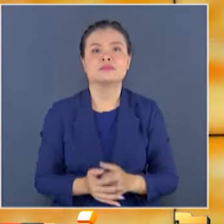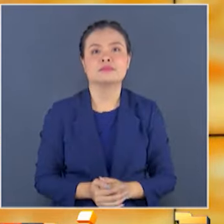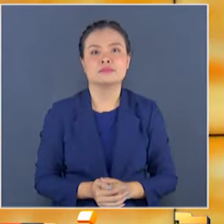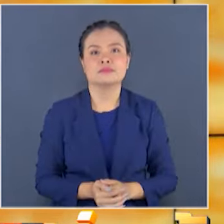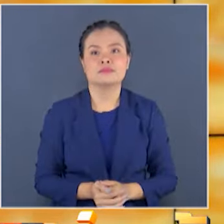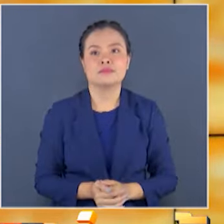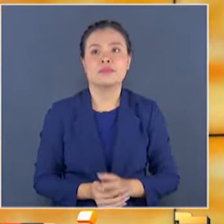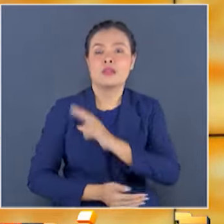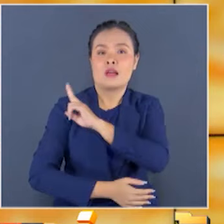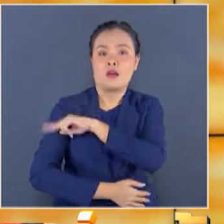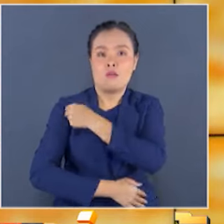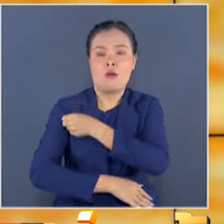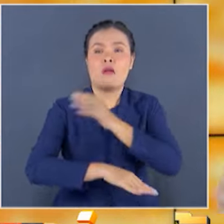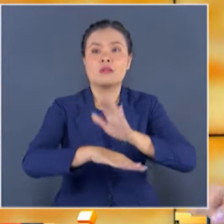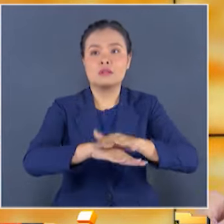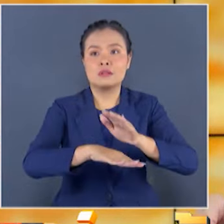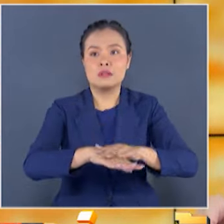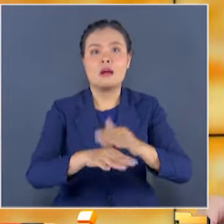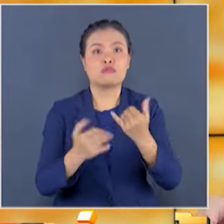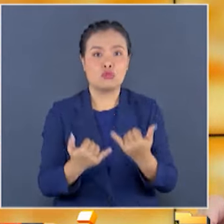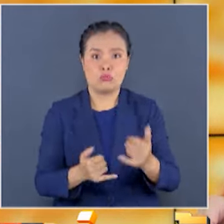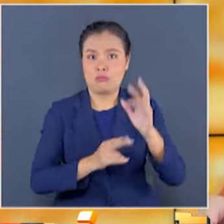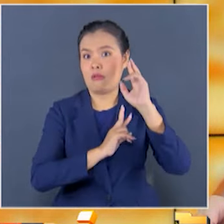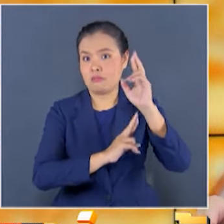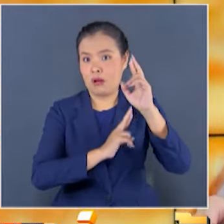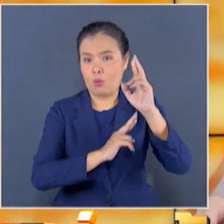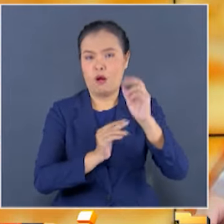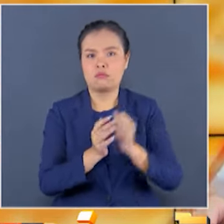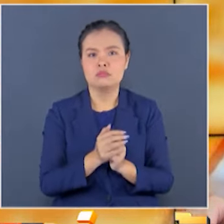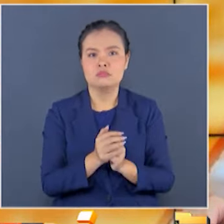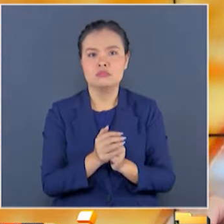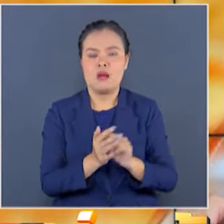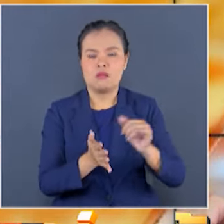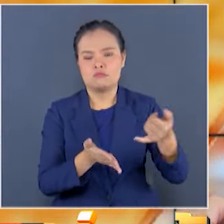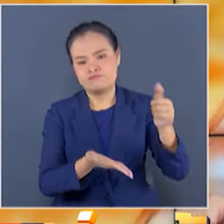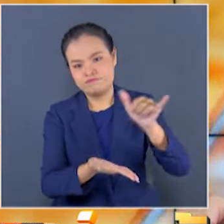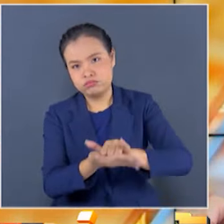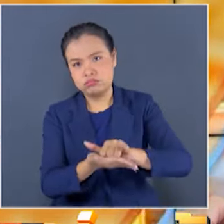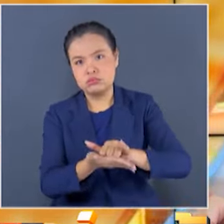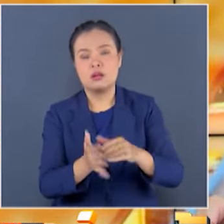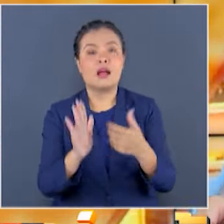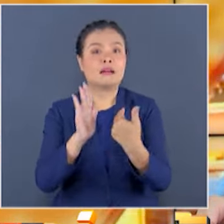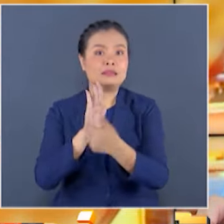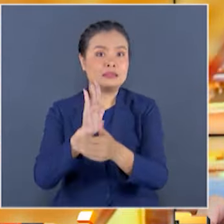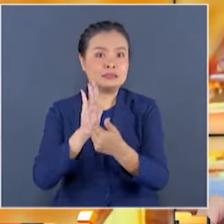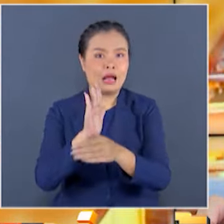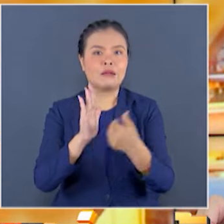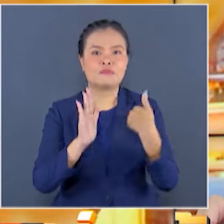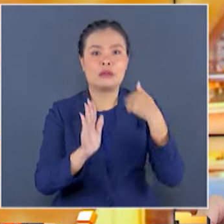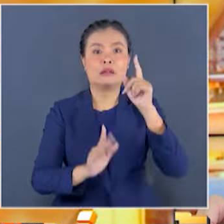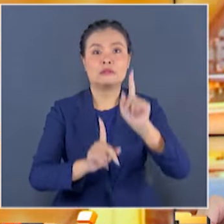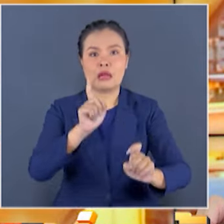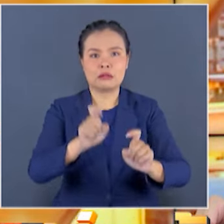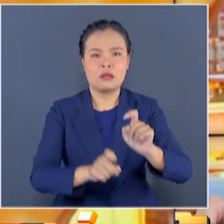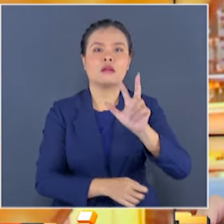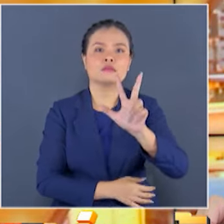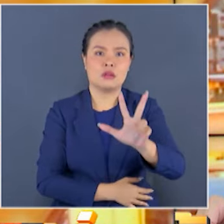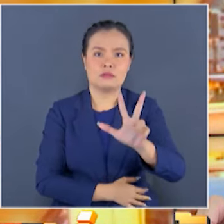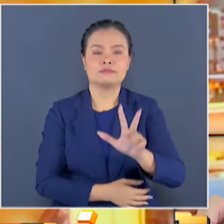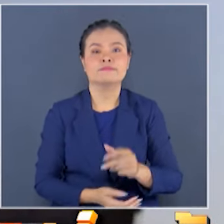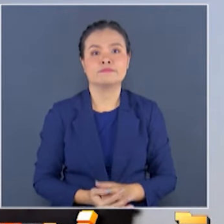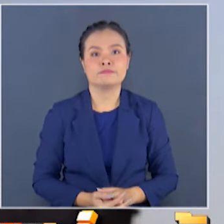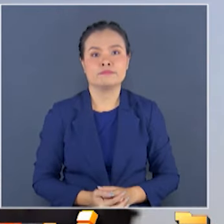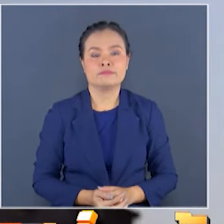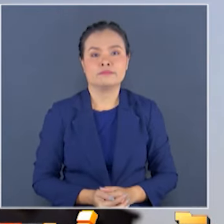ค่ะคุณหมอเองก็ออกมาเตือนบอกช่วงนี้ต้องระวังกันนะโดยเฉพาะโรคฮีทสโตรกนะคะและอย่างพื้นที่อีสานใต้พบผู้เสียชีวิตแล้ว3รายค่ะ